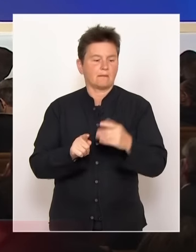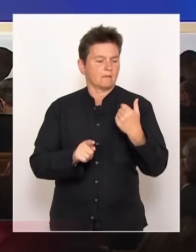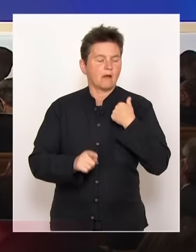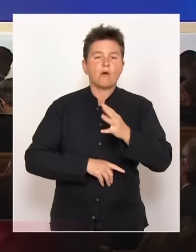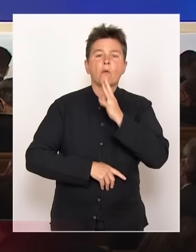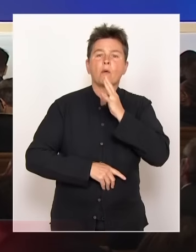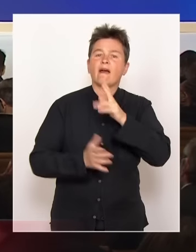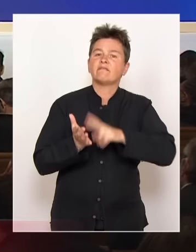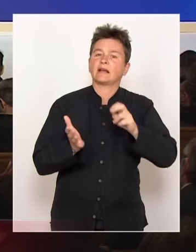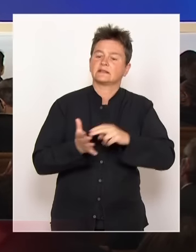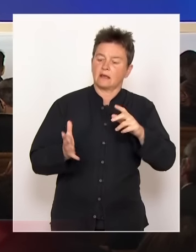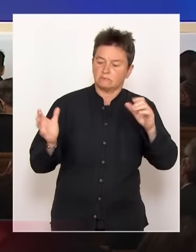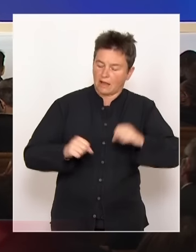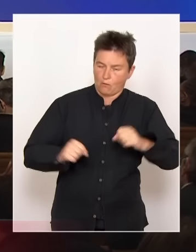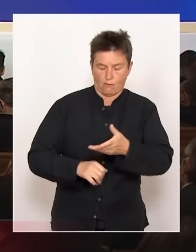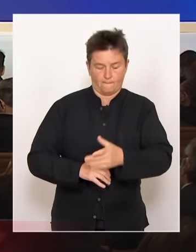bâtie en européen.